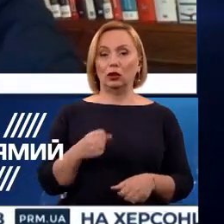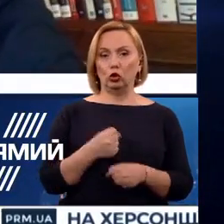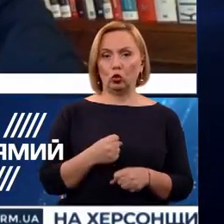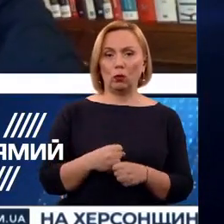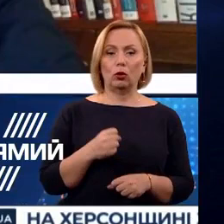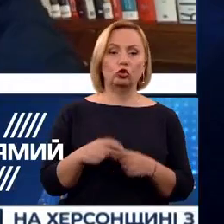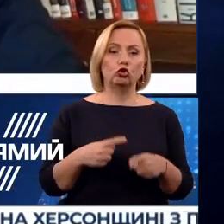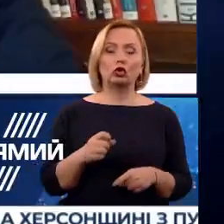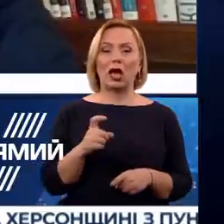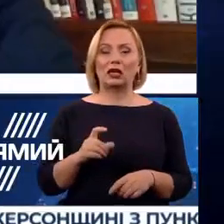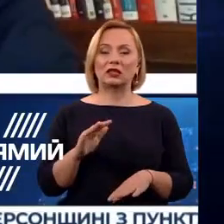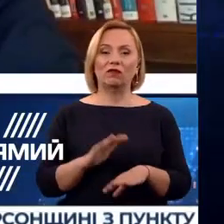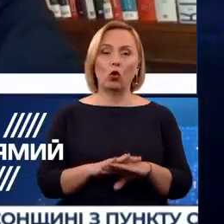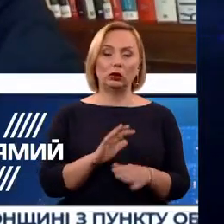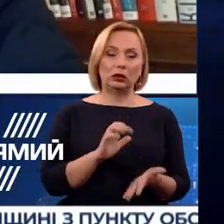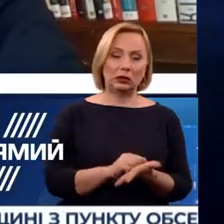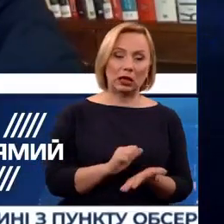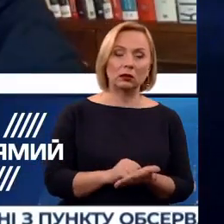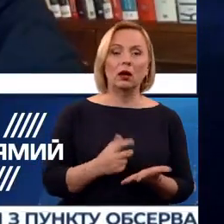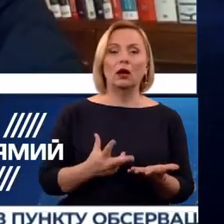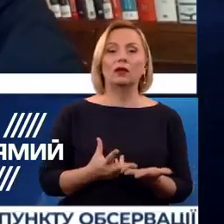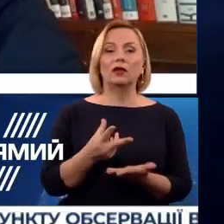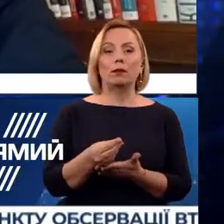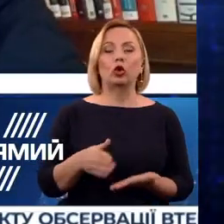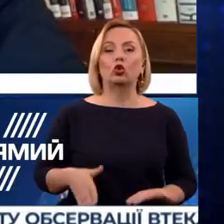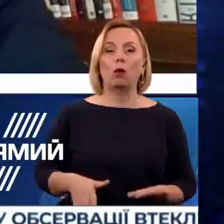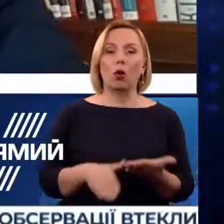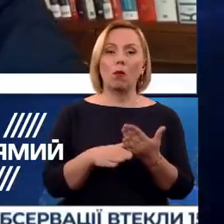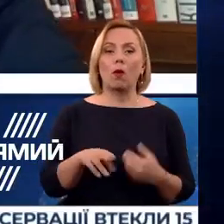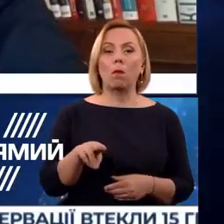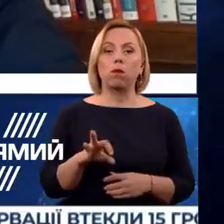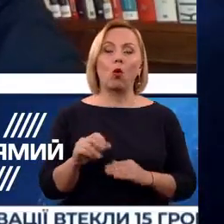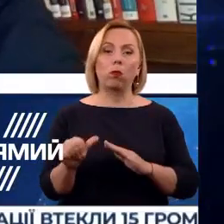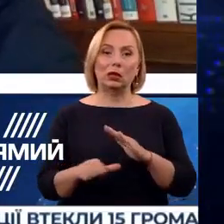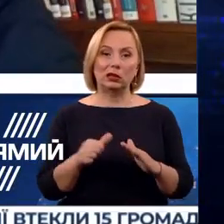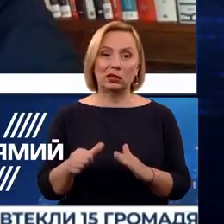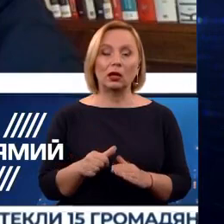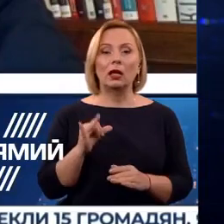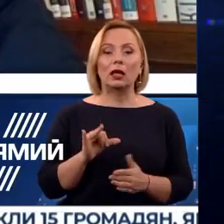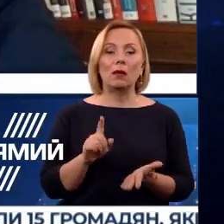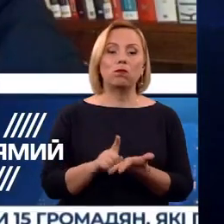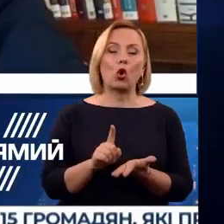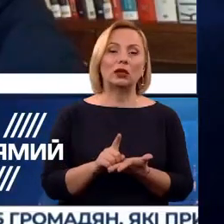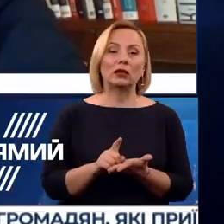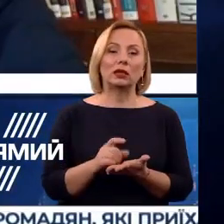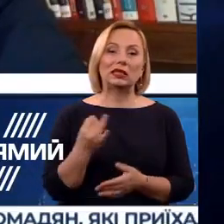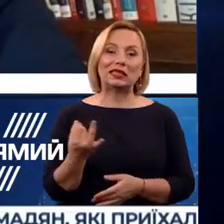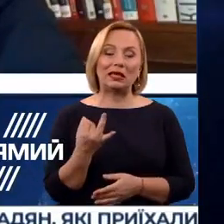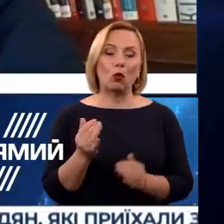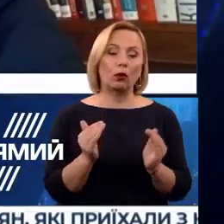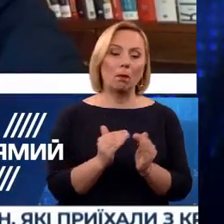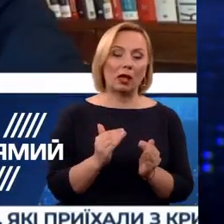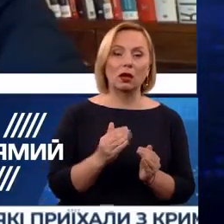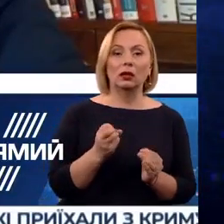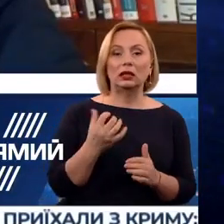фонд зайнятості, через виплати по допомоги по безробіттю і стимули, податкові стимули для малого і середнього бізнесу, для того,